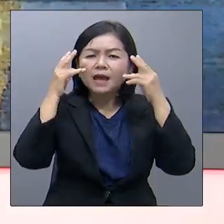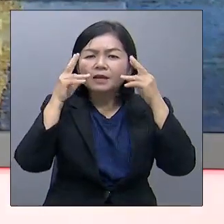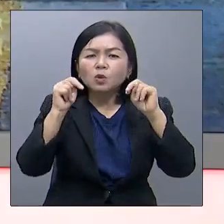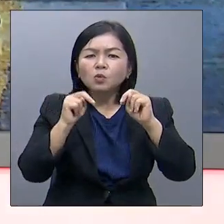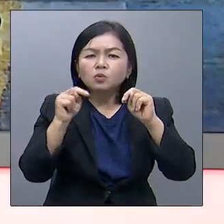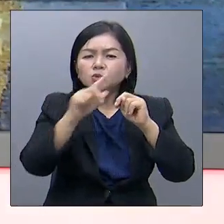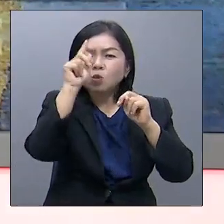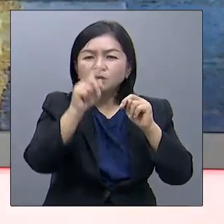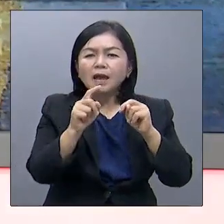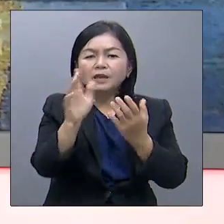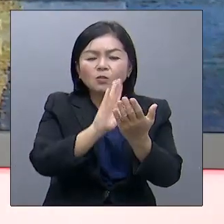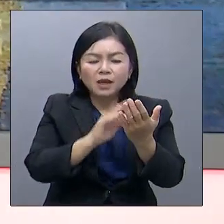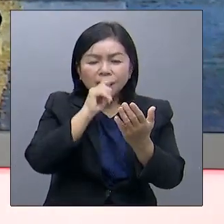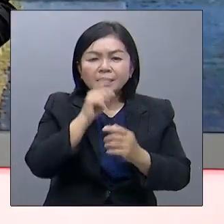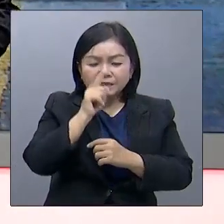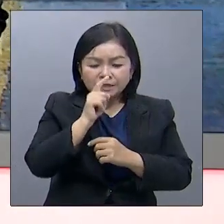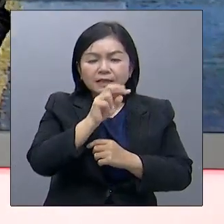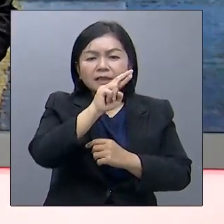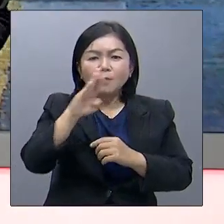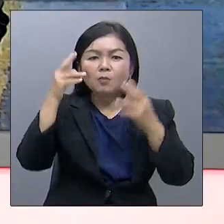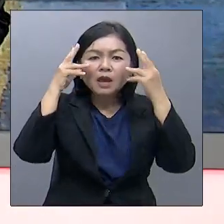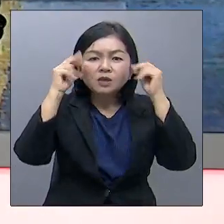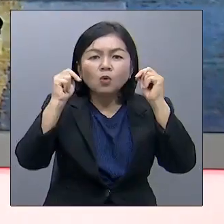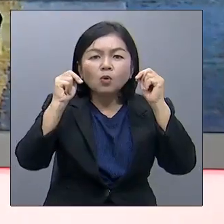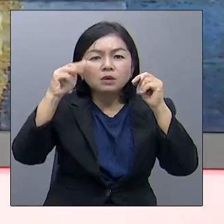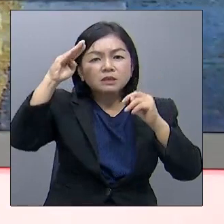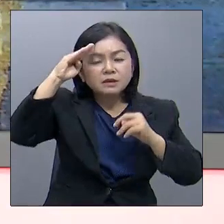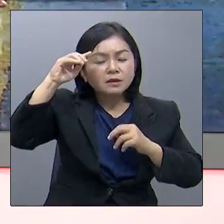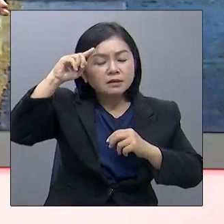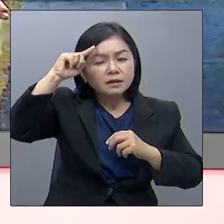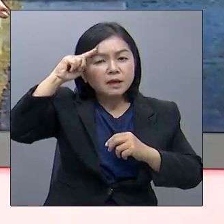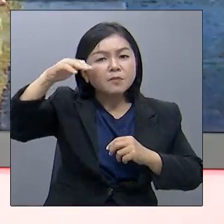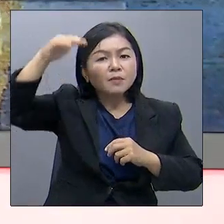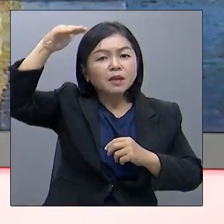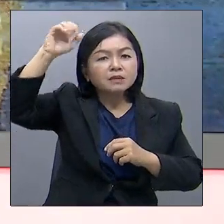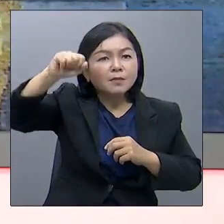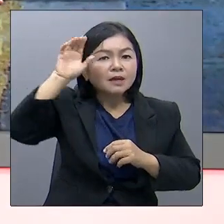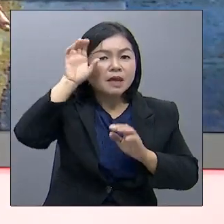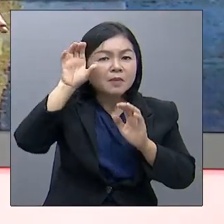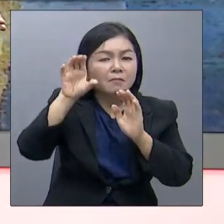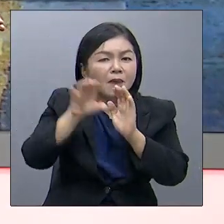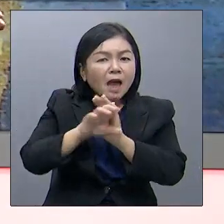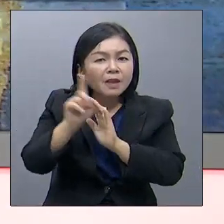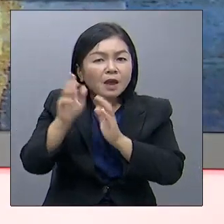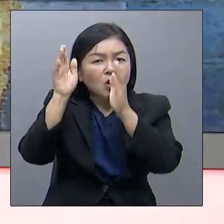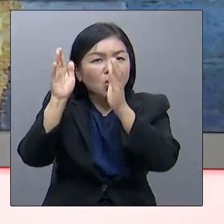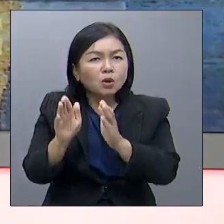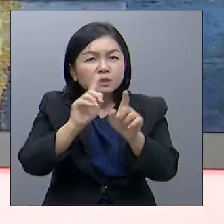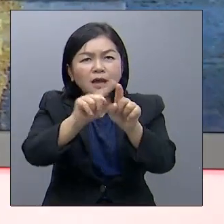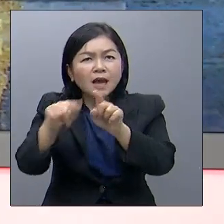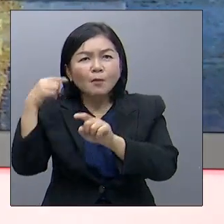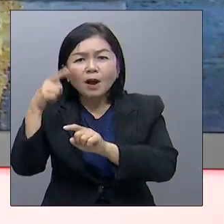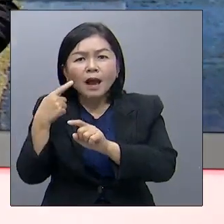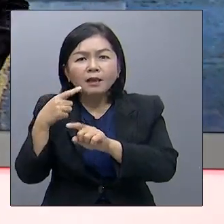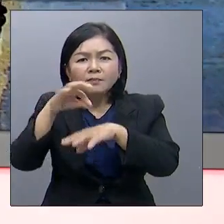จริงๆแล้วในระบบนายกรัฐมนตรีก็คือนายเศรษฐาทวีศิลป์แต่พอมีภาพซ้อนระหว่างบุคคลเกิดขึ้นจึง